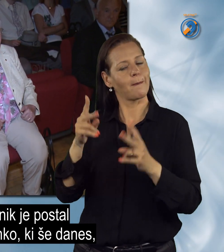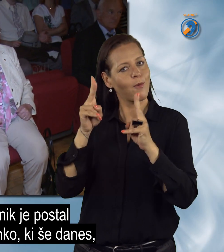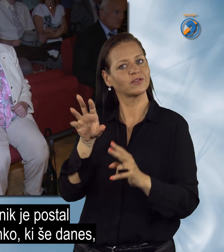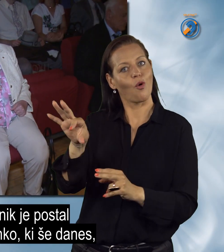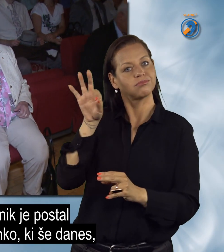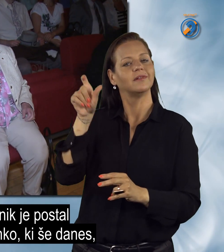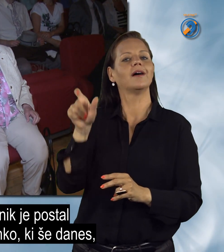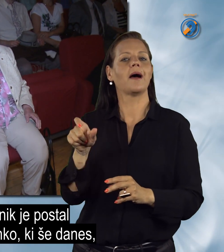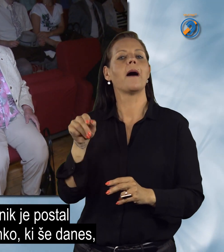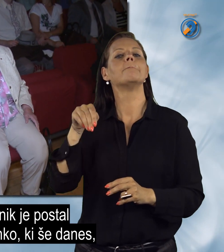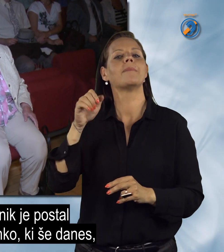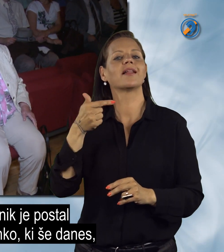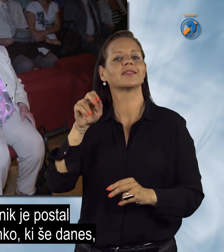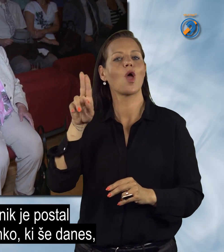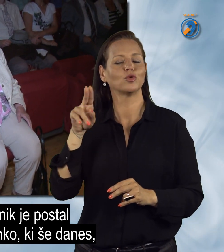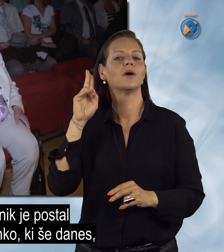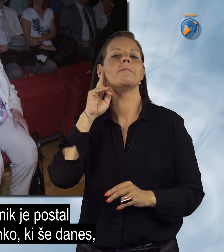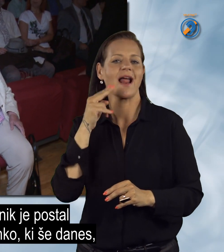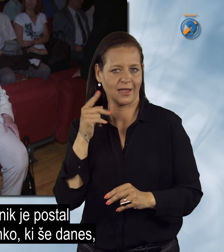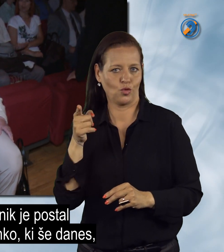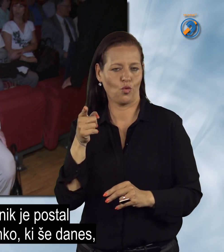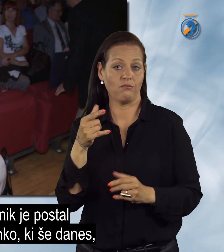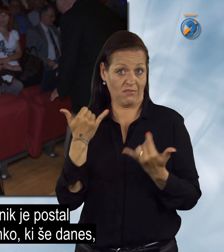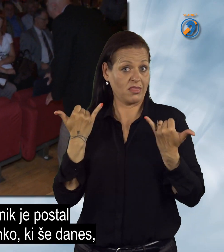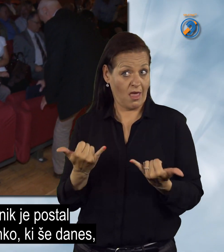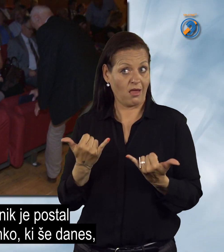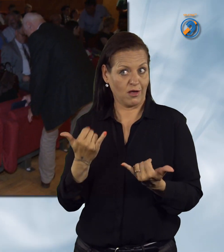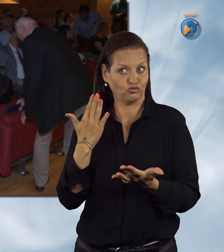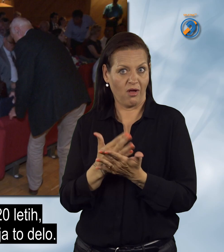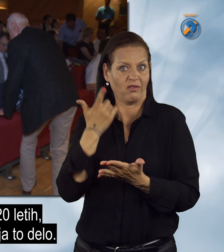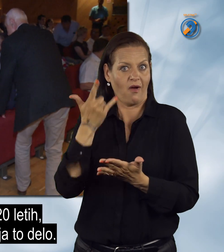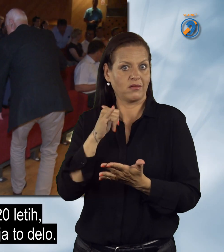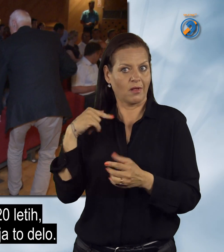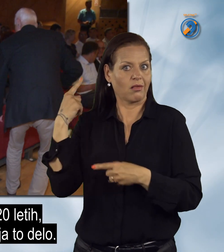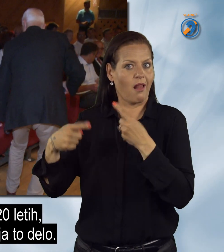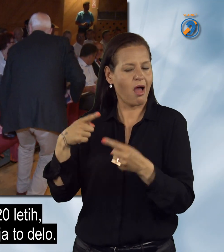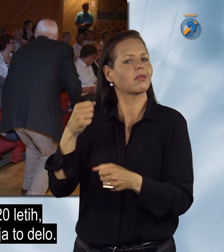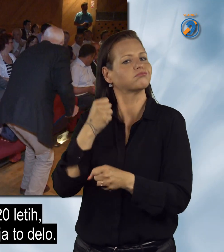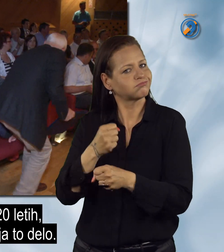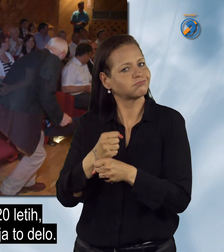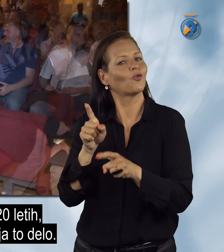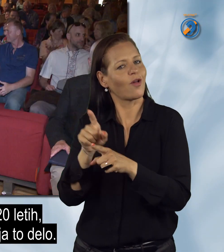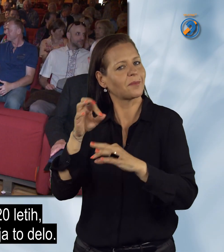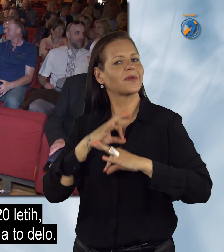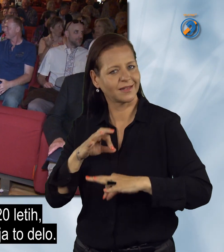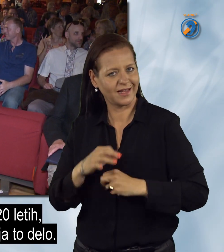Predsednik je postal Matevž Marinko, ki še danes, po 20 letih, opravlja to delo.